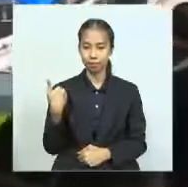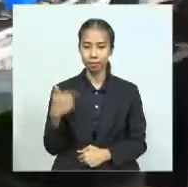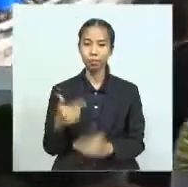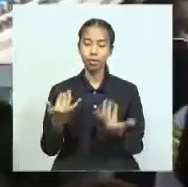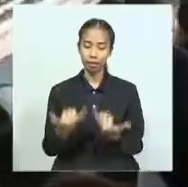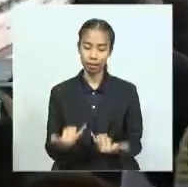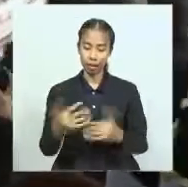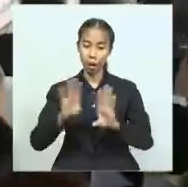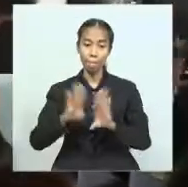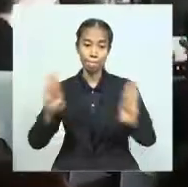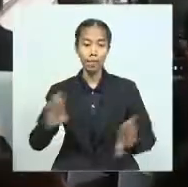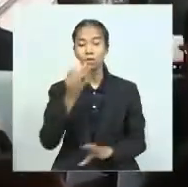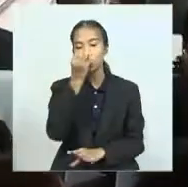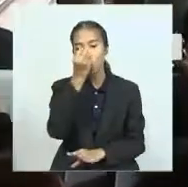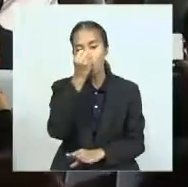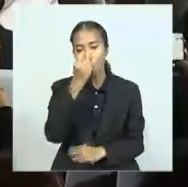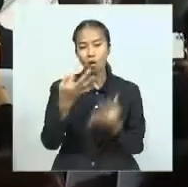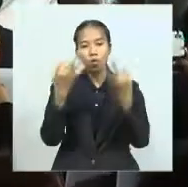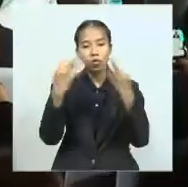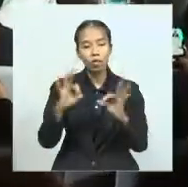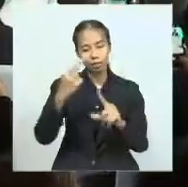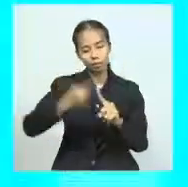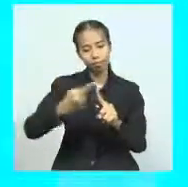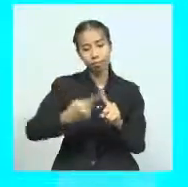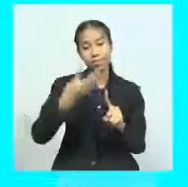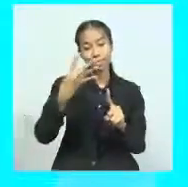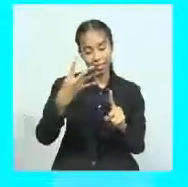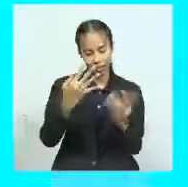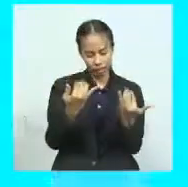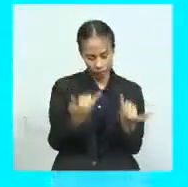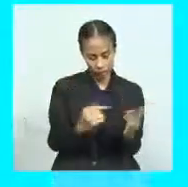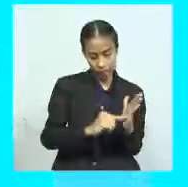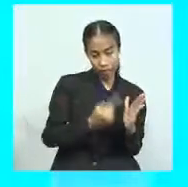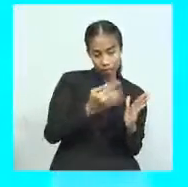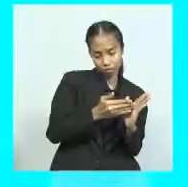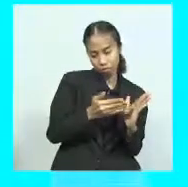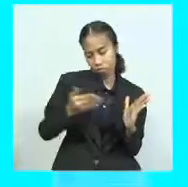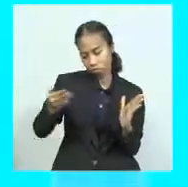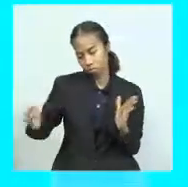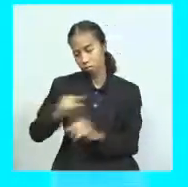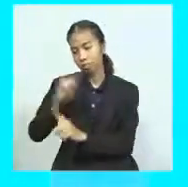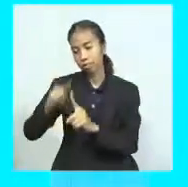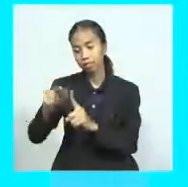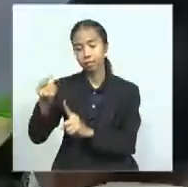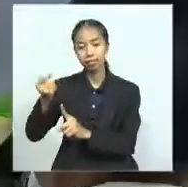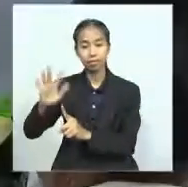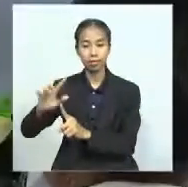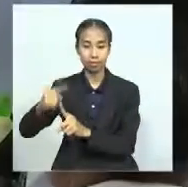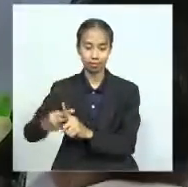และเปิดให้ประชาชนทดลองใช้ฟรี4เดือนตั้งแต่วันนี้ไปจนถึงวันที่15เมษายน